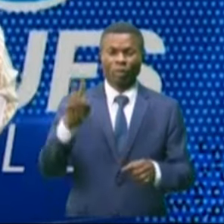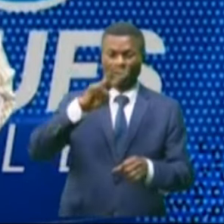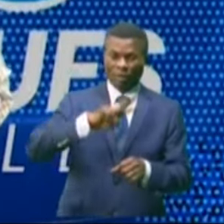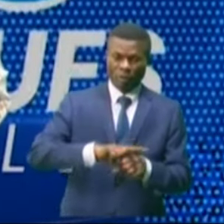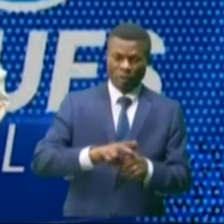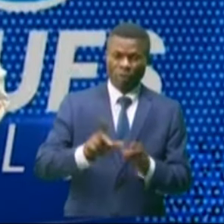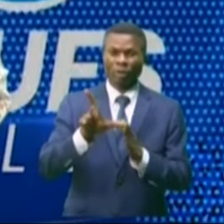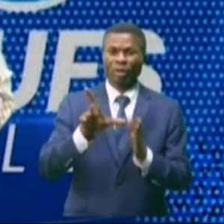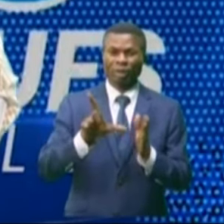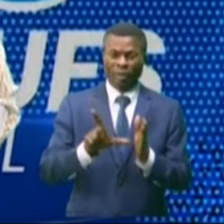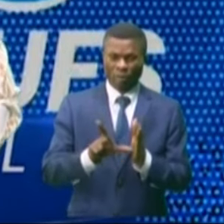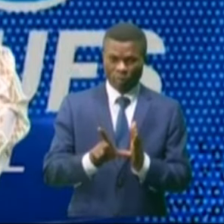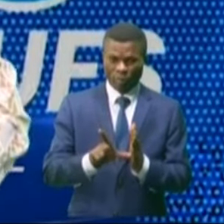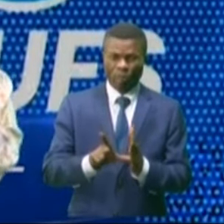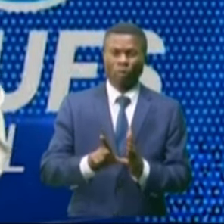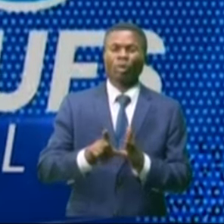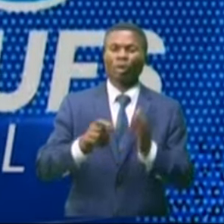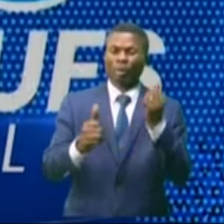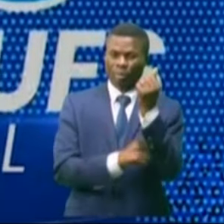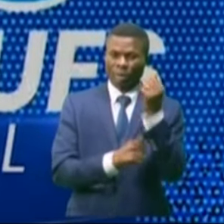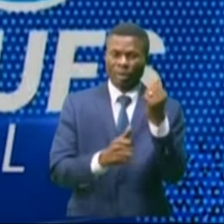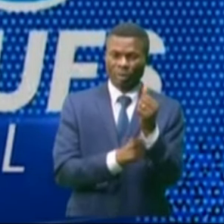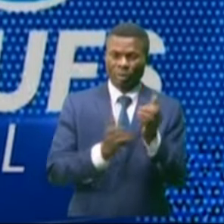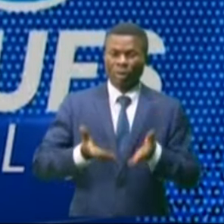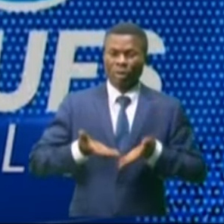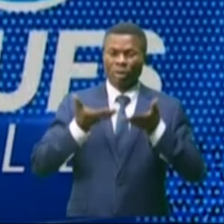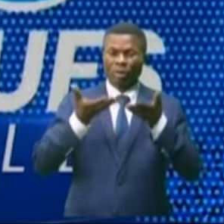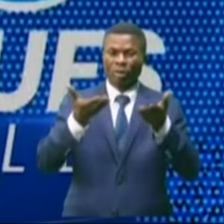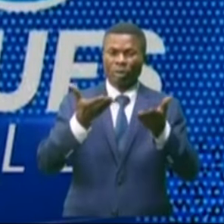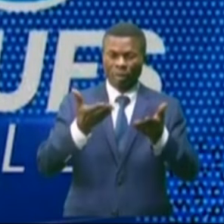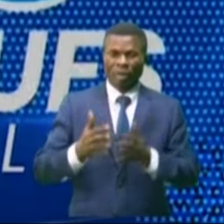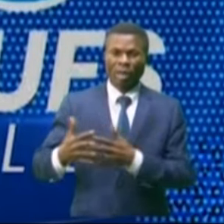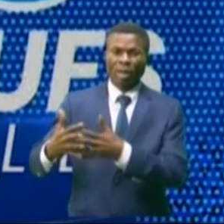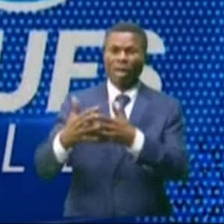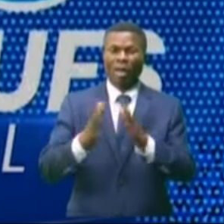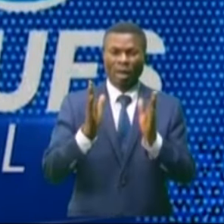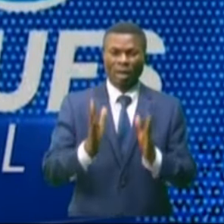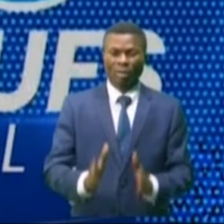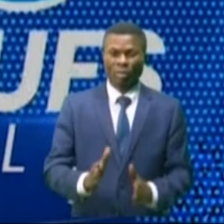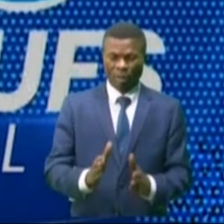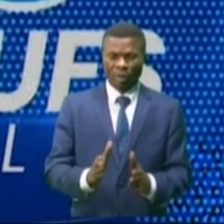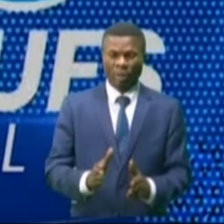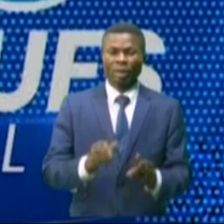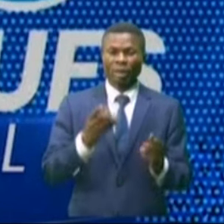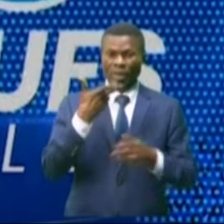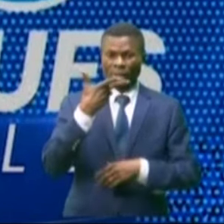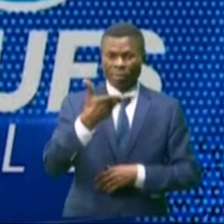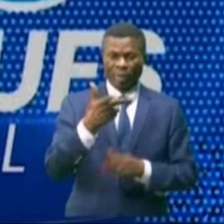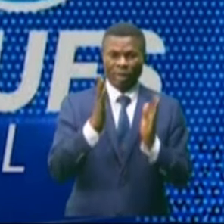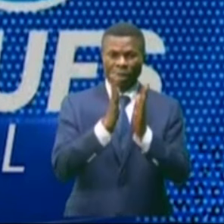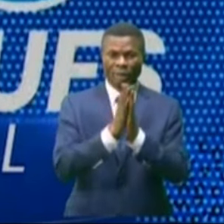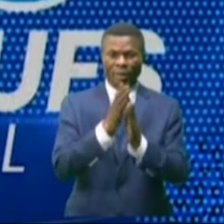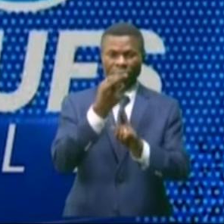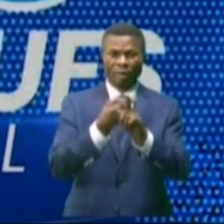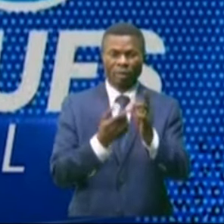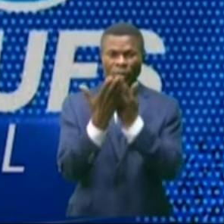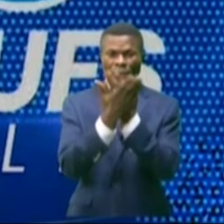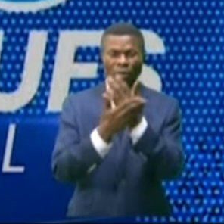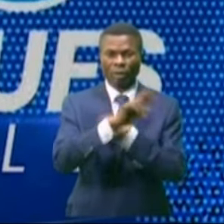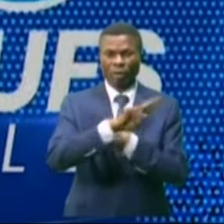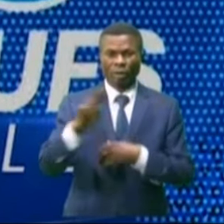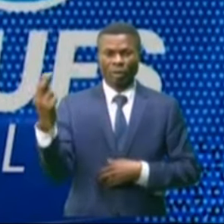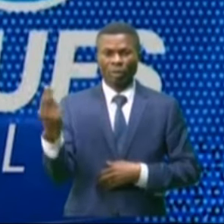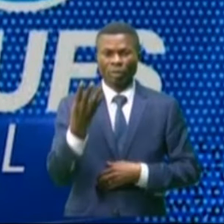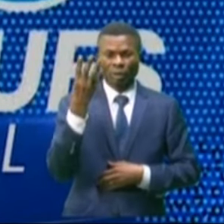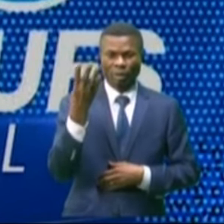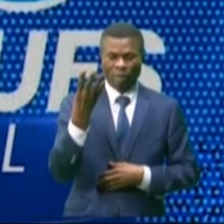Violation de la trêve humanitaire proposée par les USA, enregistrée le mercredi 10 juillet 2024 par